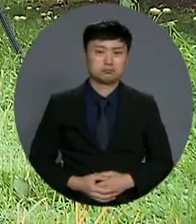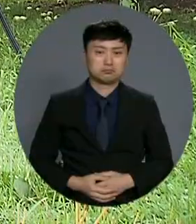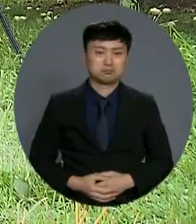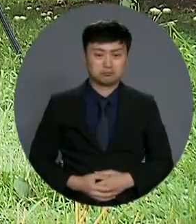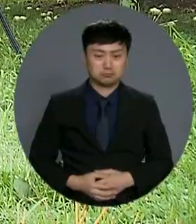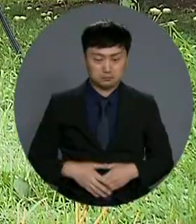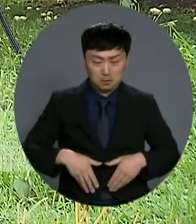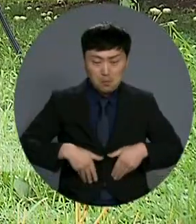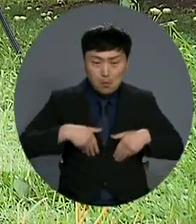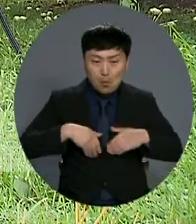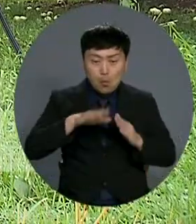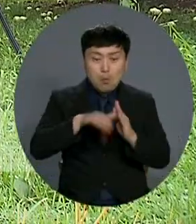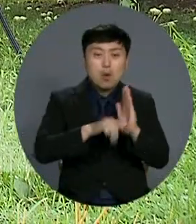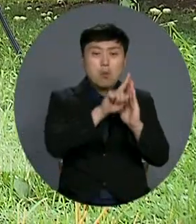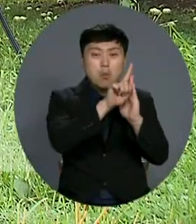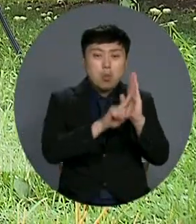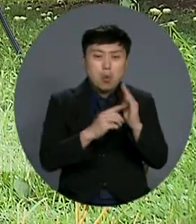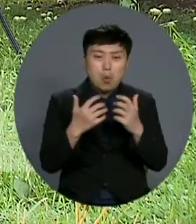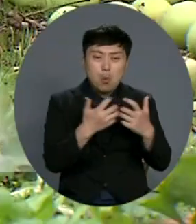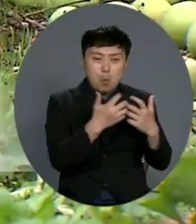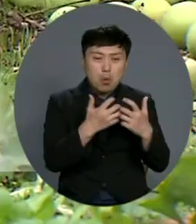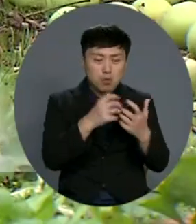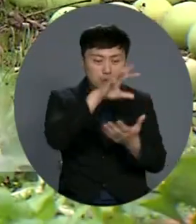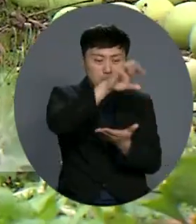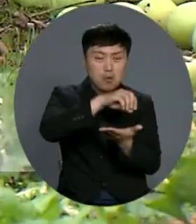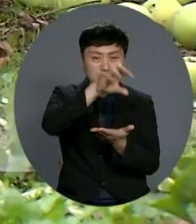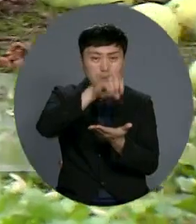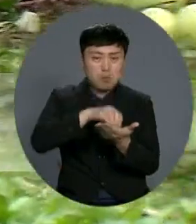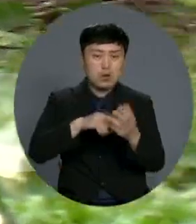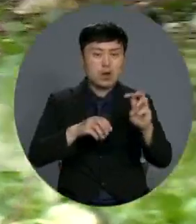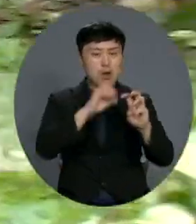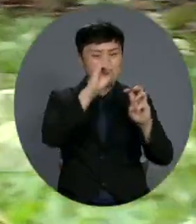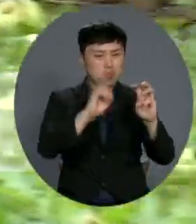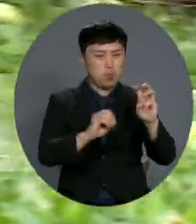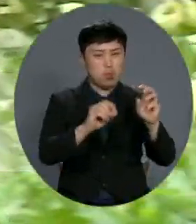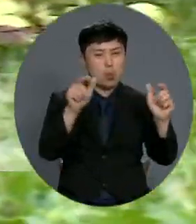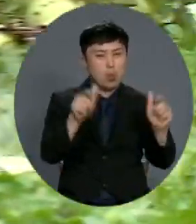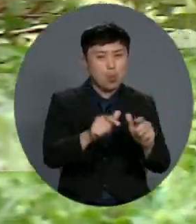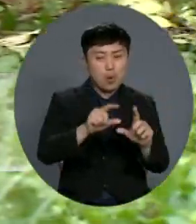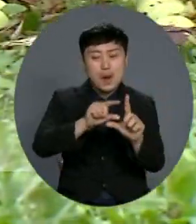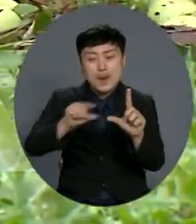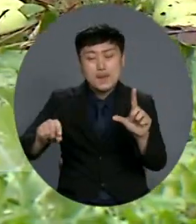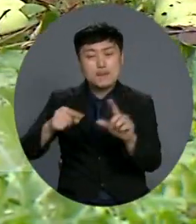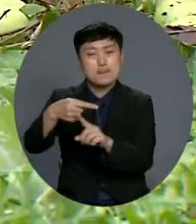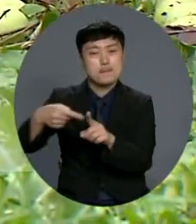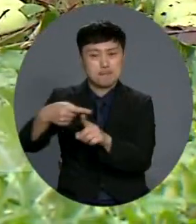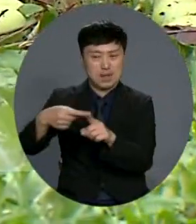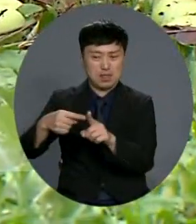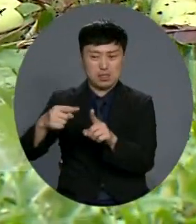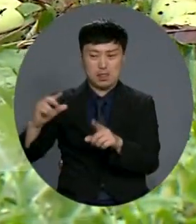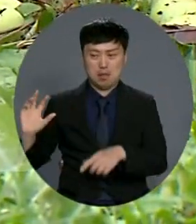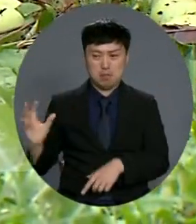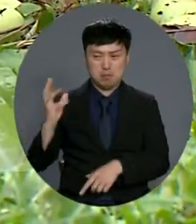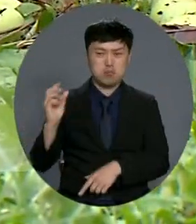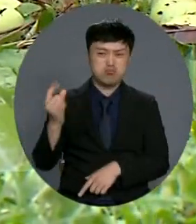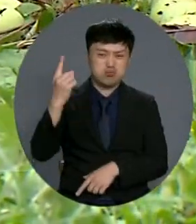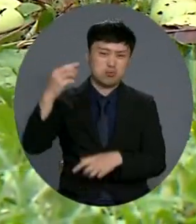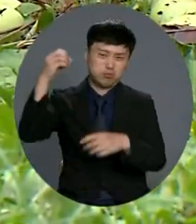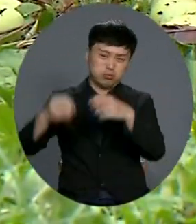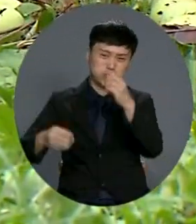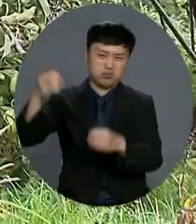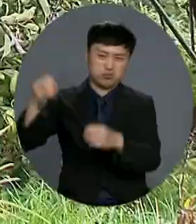이미 봄철 냉해로 올해 첫과량이 30%가량 줄어든 데다 이 가운데 절반가량이 이번 태풍으로 떨어져 버린